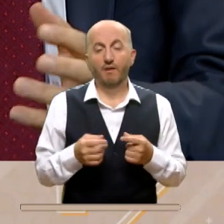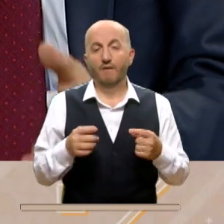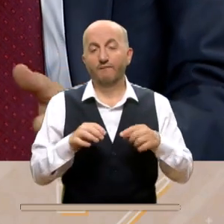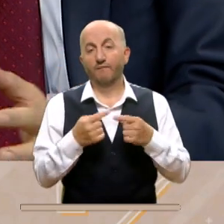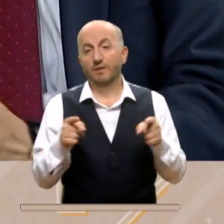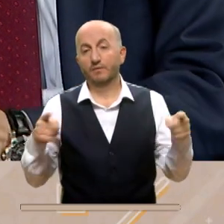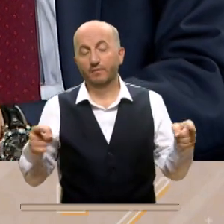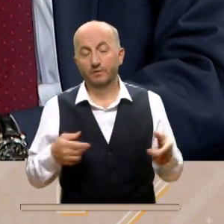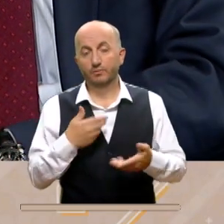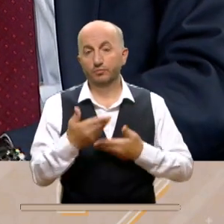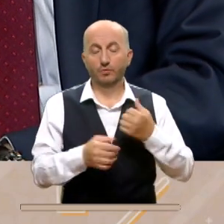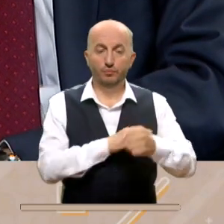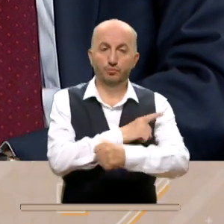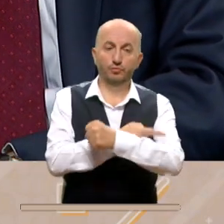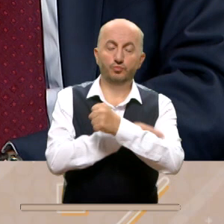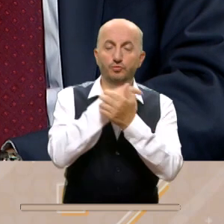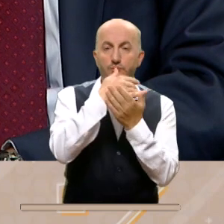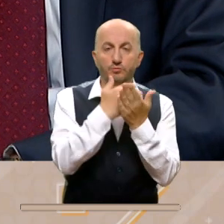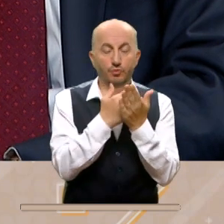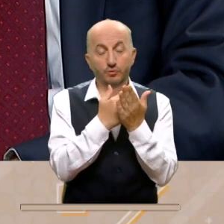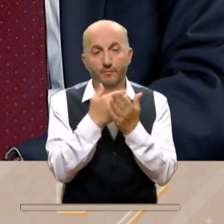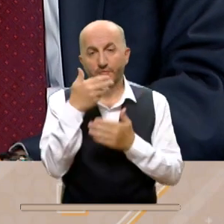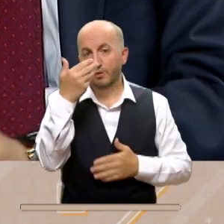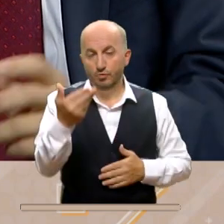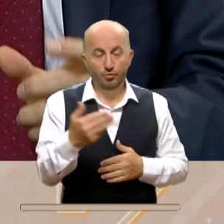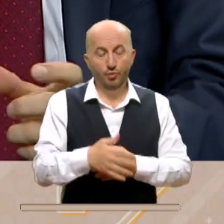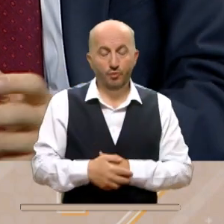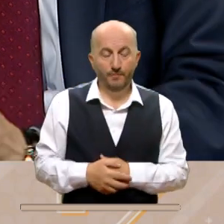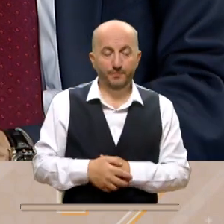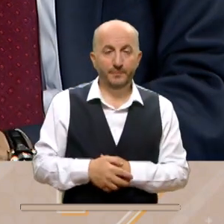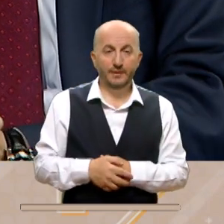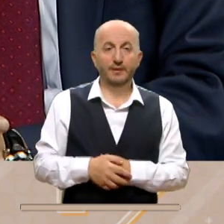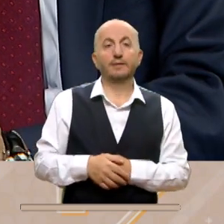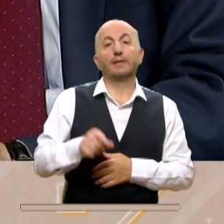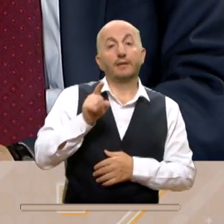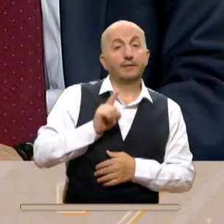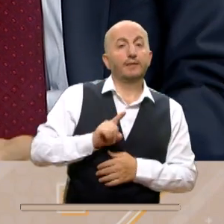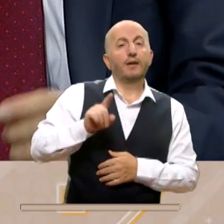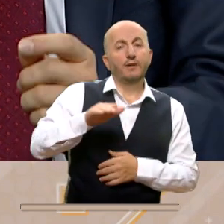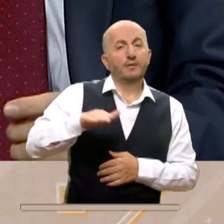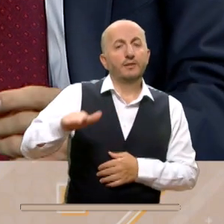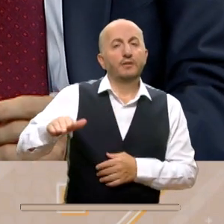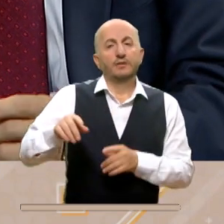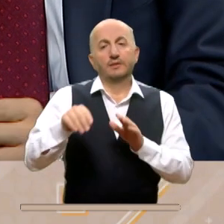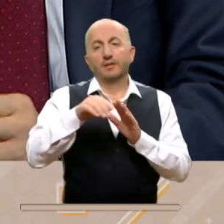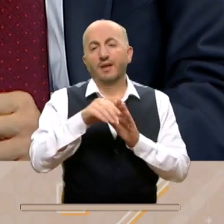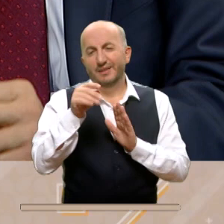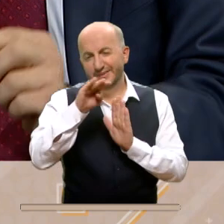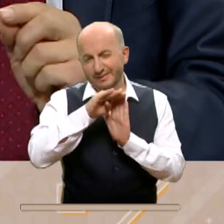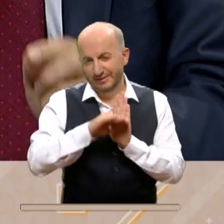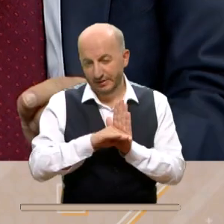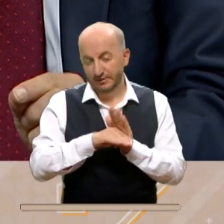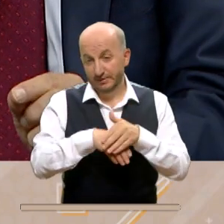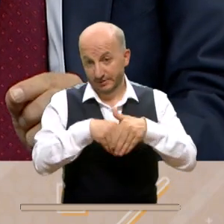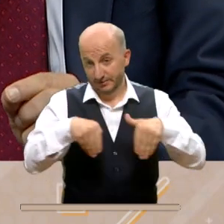sunan güçlü bir program diye sunuyorum. Bu kontenjanları da sınırlı. Ben adaylarımızın felsefe programımızı da Türkiye'deki